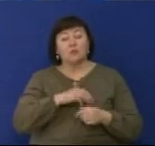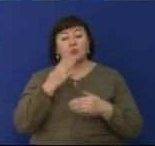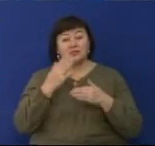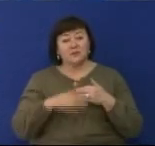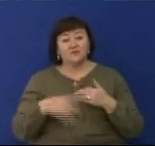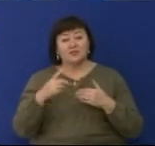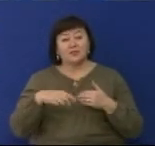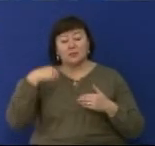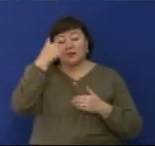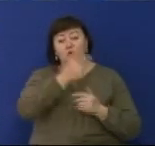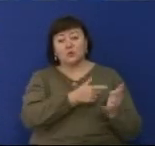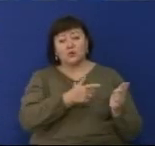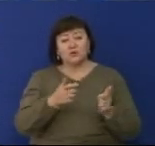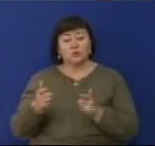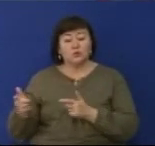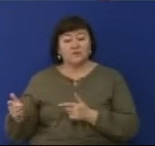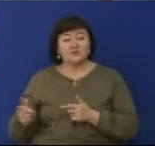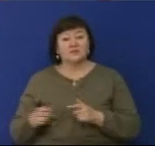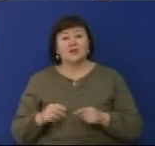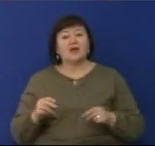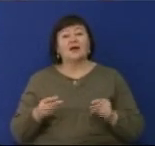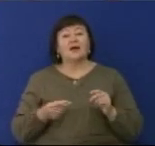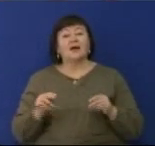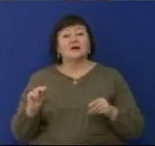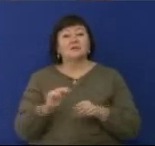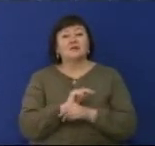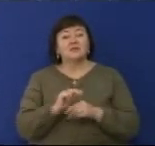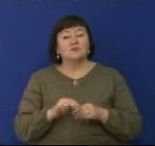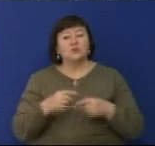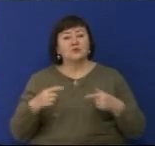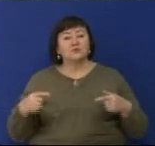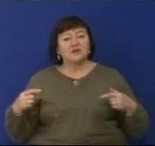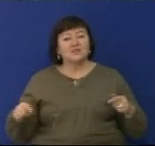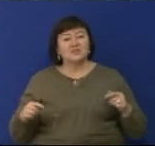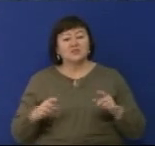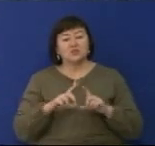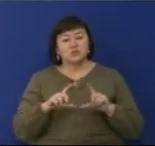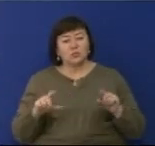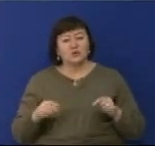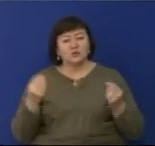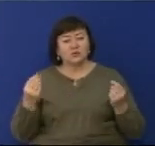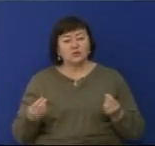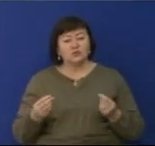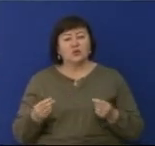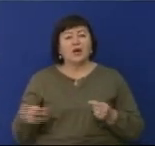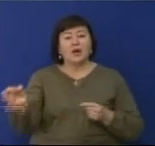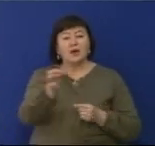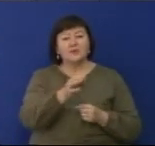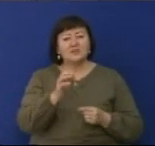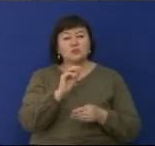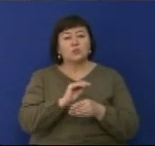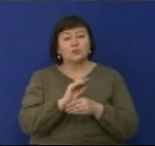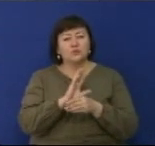готовится проектно-сметная документация для проведения капитального ремонта еще в ряде учреждения образования помимо этого областной бюджет и выделял